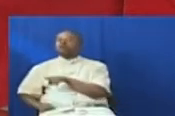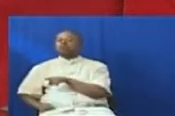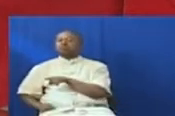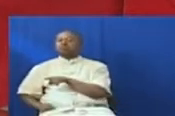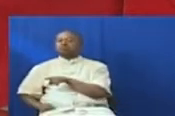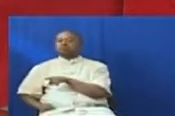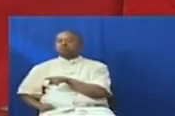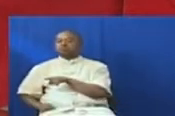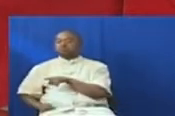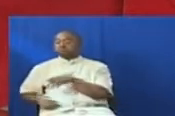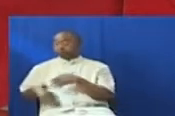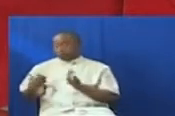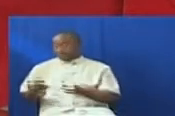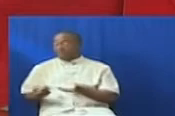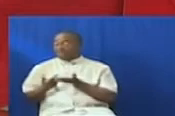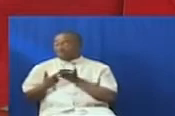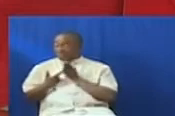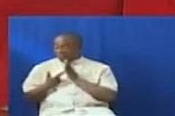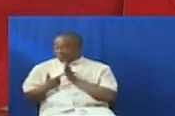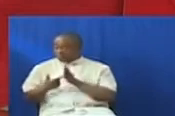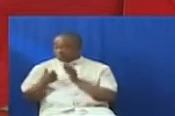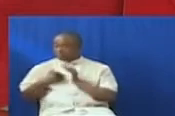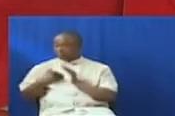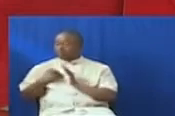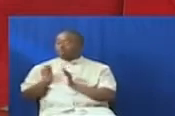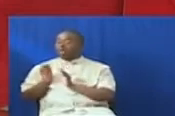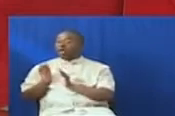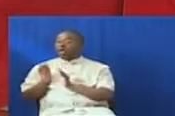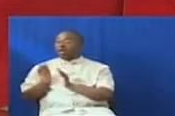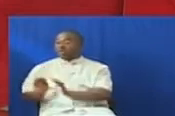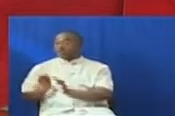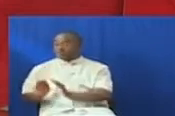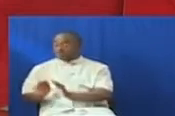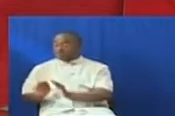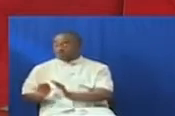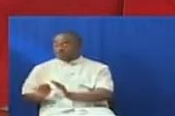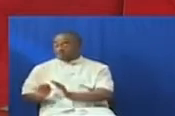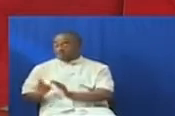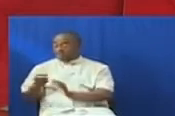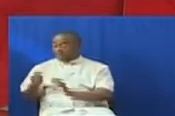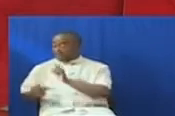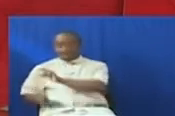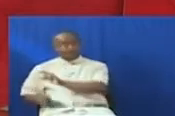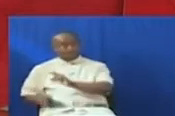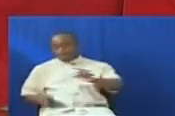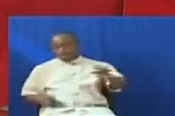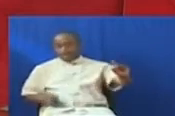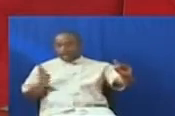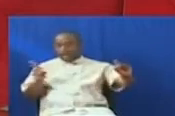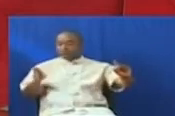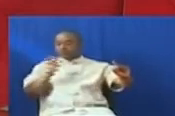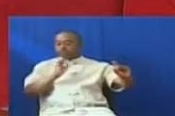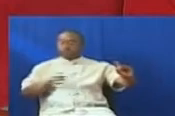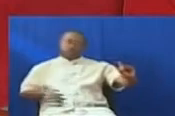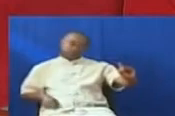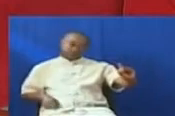ya hazina kutopeleka fedha kwenye halmashauri. Ni hoja